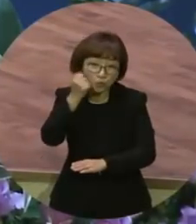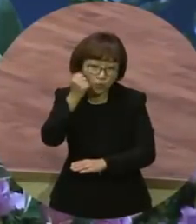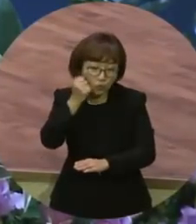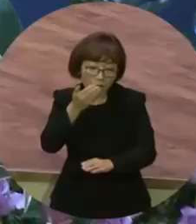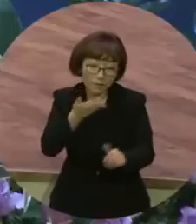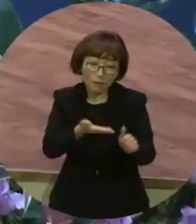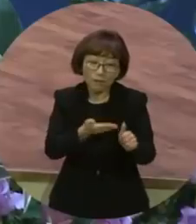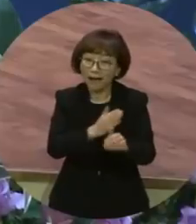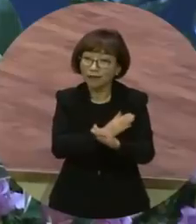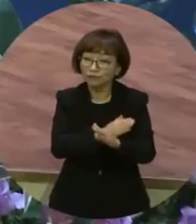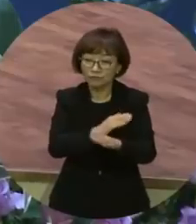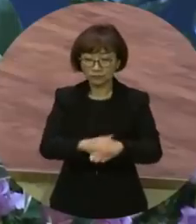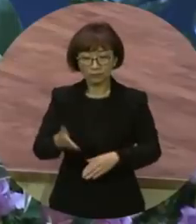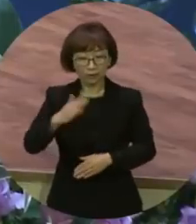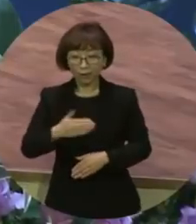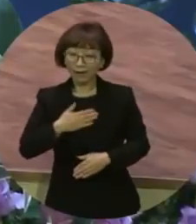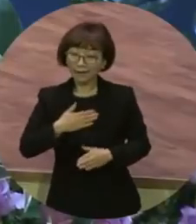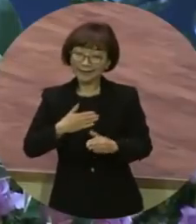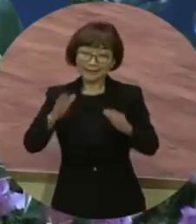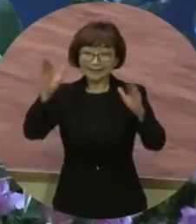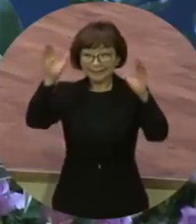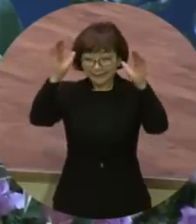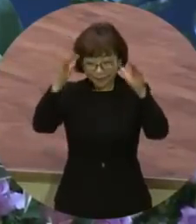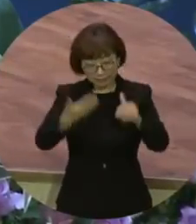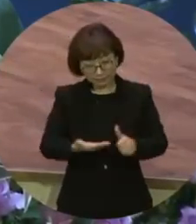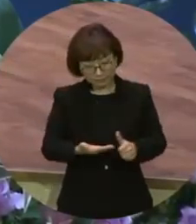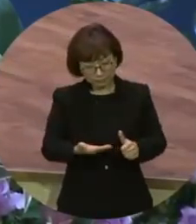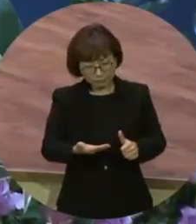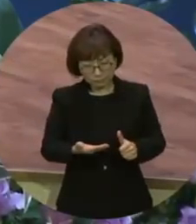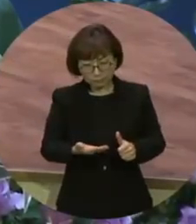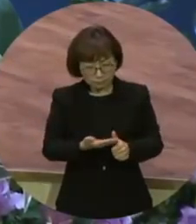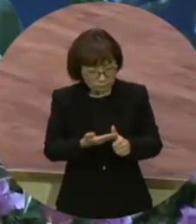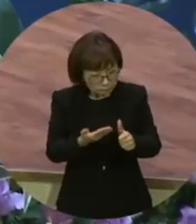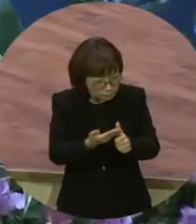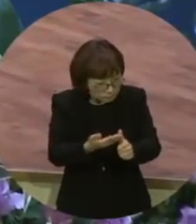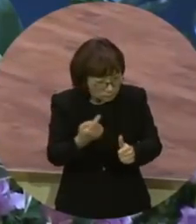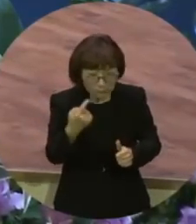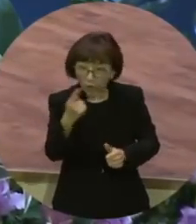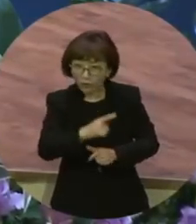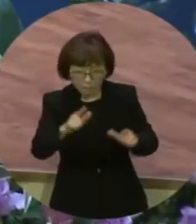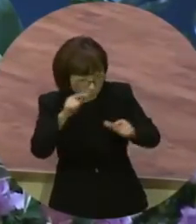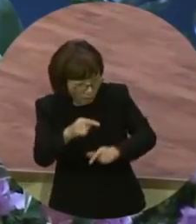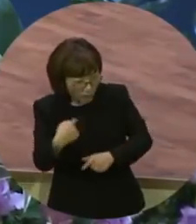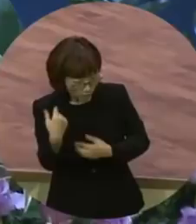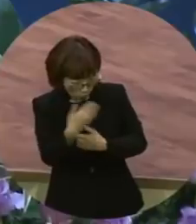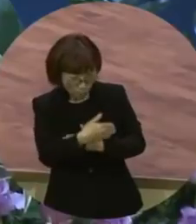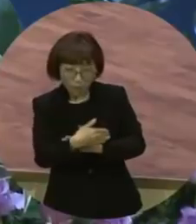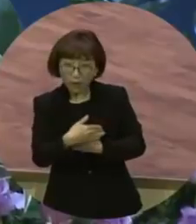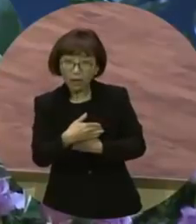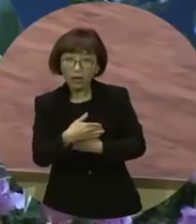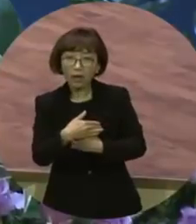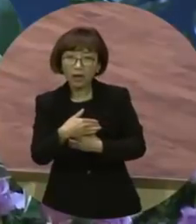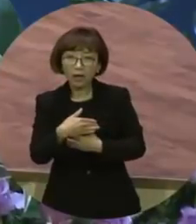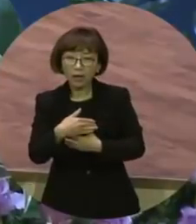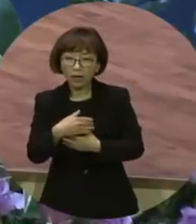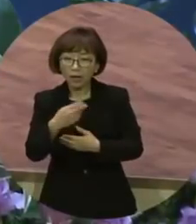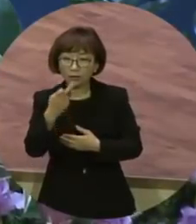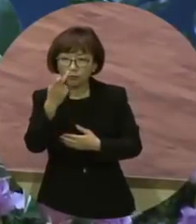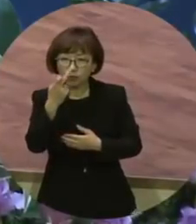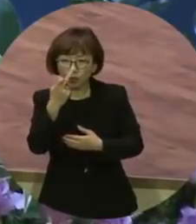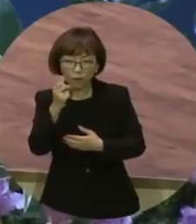근데 자기 집에 가니까 자기 강아지가 온 입에 초콜릿이 묻어있더라는 거예요. 근데 자기는 모르고 그냥 꼬리 만들고 주인 오니까